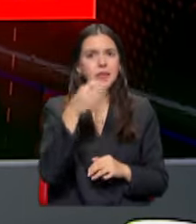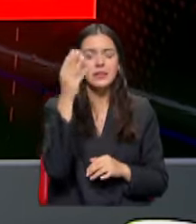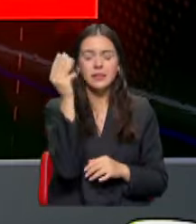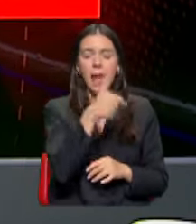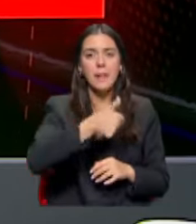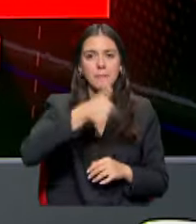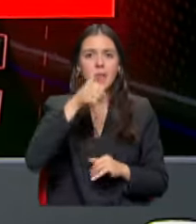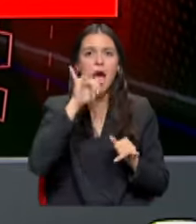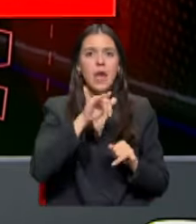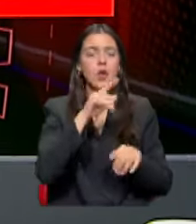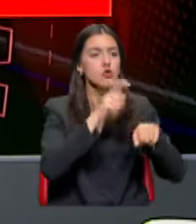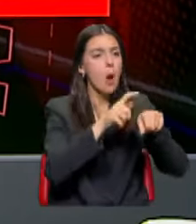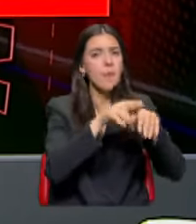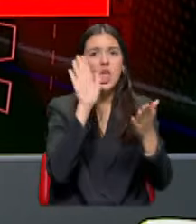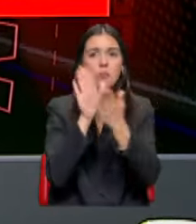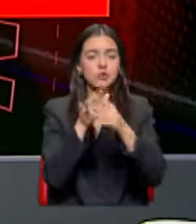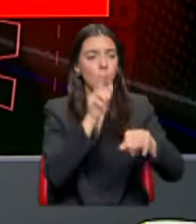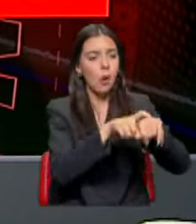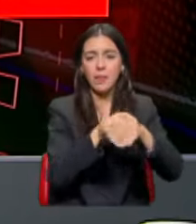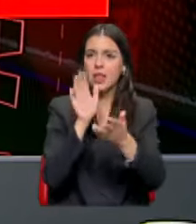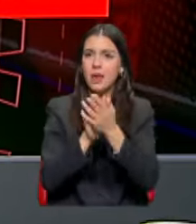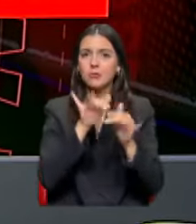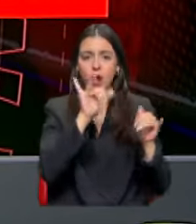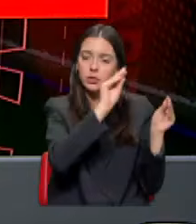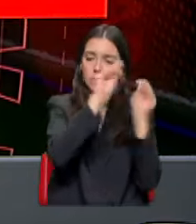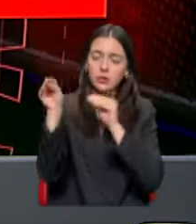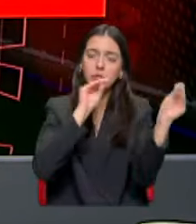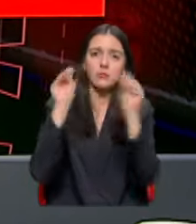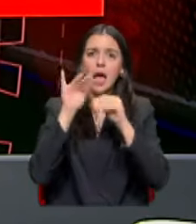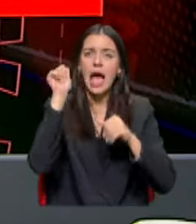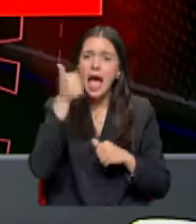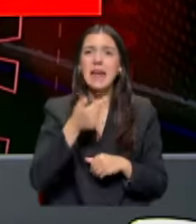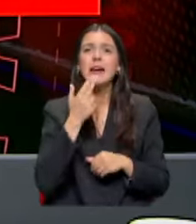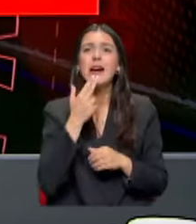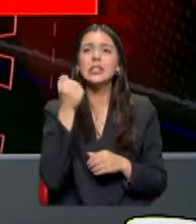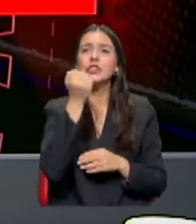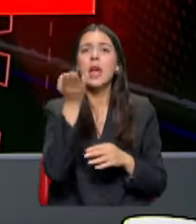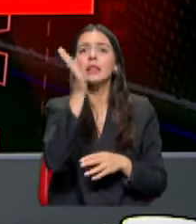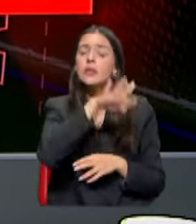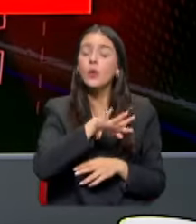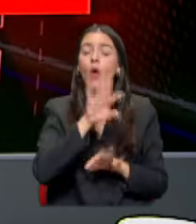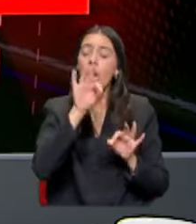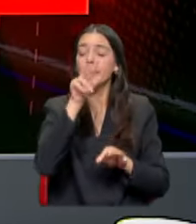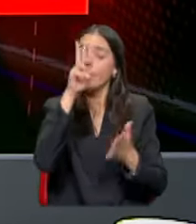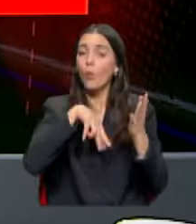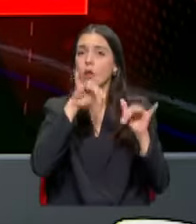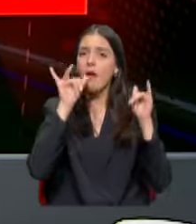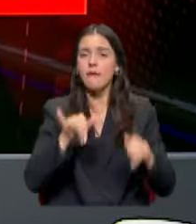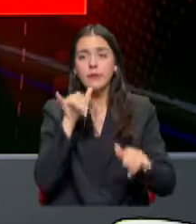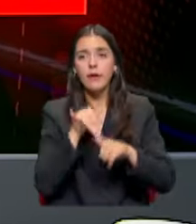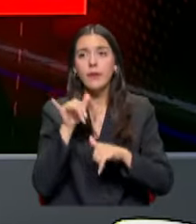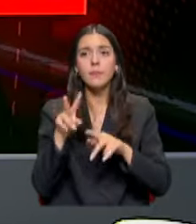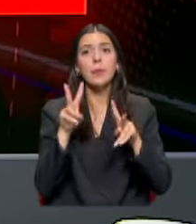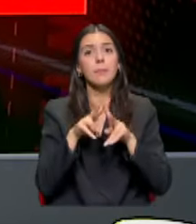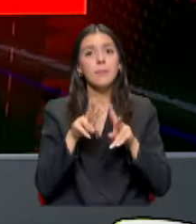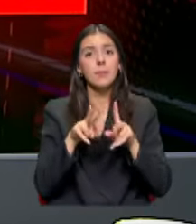Bunlar böyle copy paste efendim. Bir tane veriyorlar ellerine muhtemelen. Her kadın cinayetinden sonra bunu okuyacaksınız diyorlar. Bunları okuyor. Halbuki Mahir